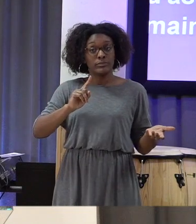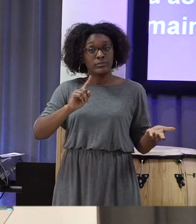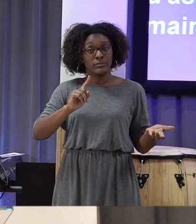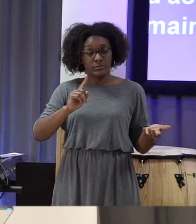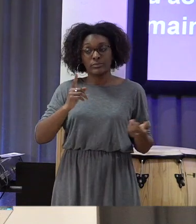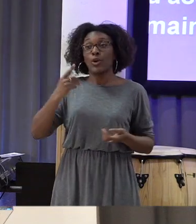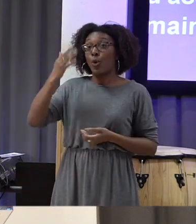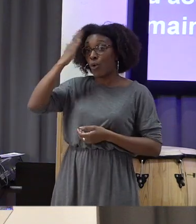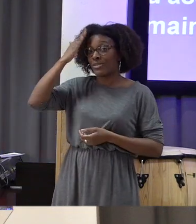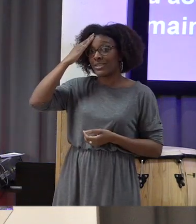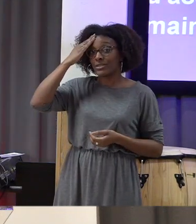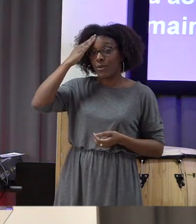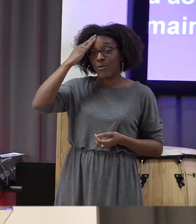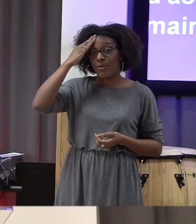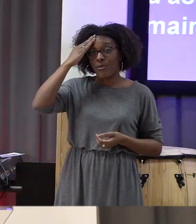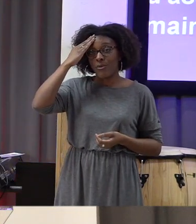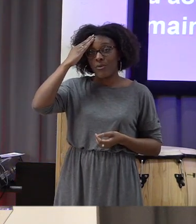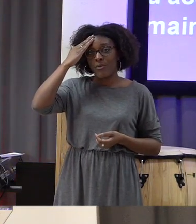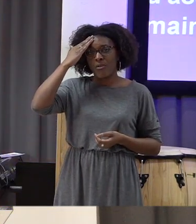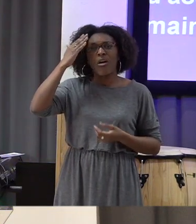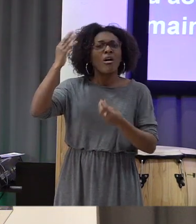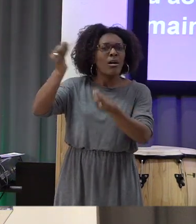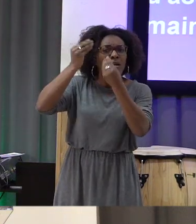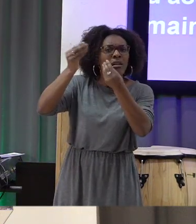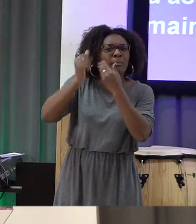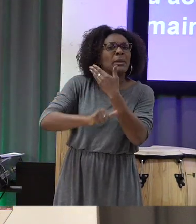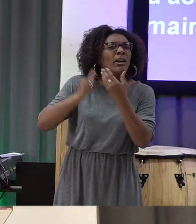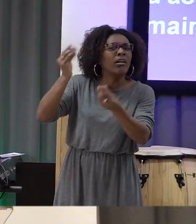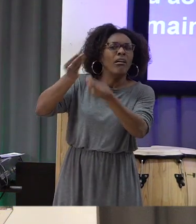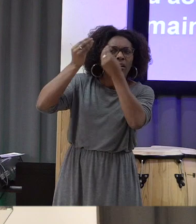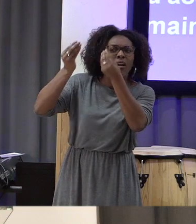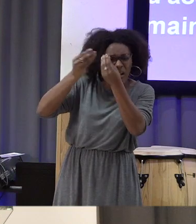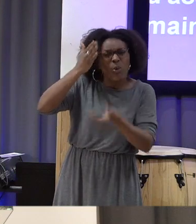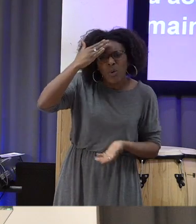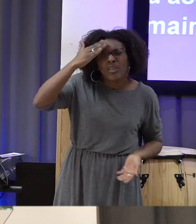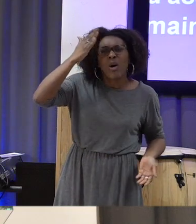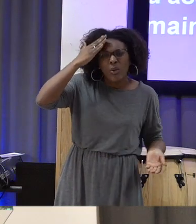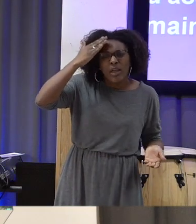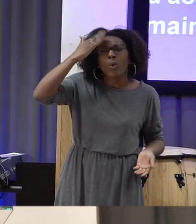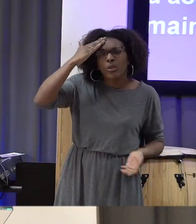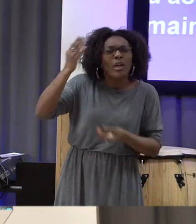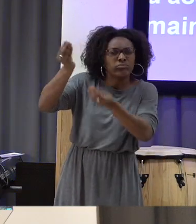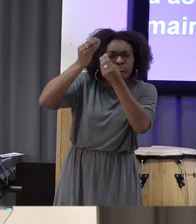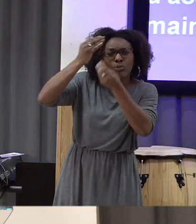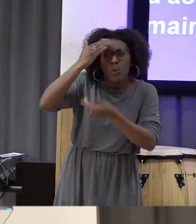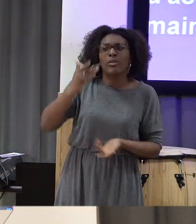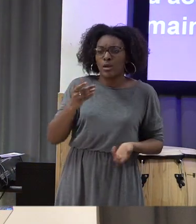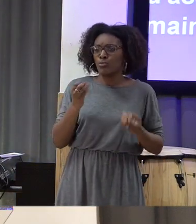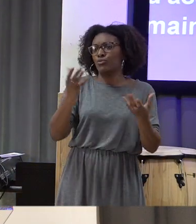sans doute bien des enseignements de la parole de Dieu. La plupart d'entre